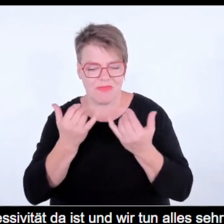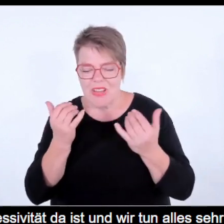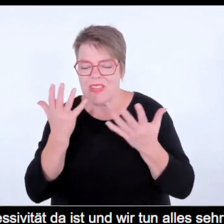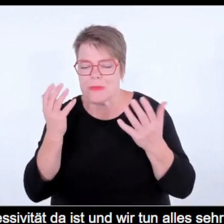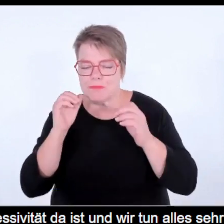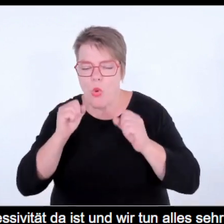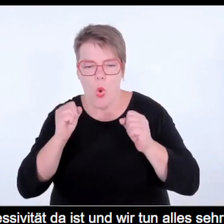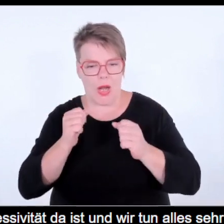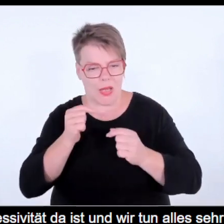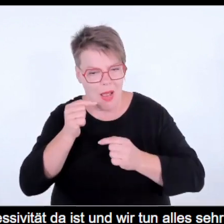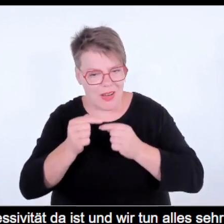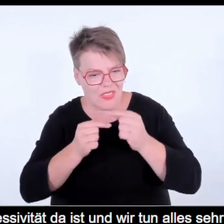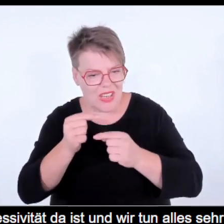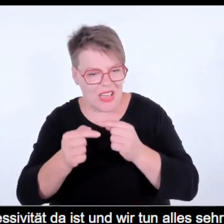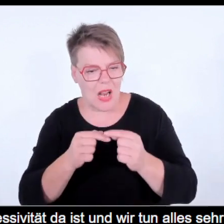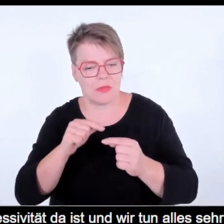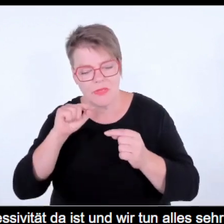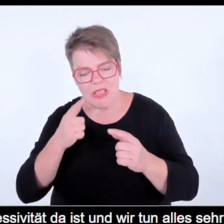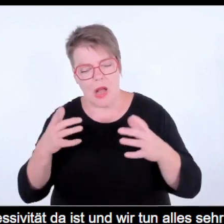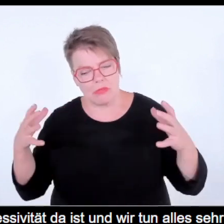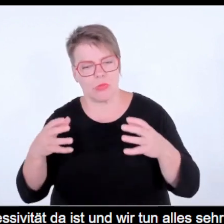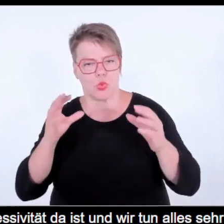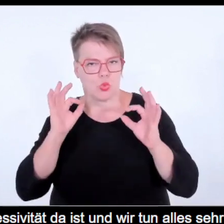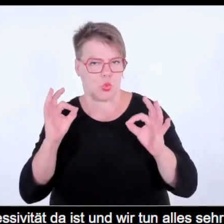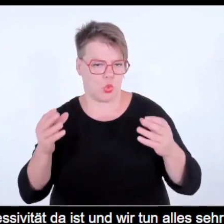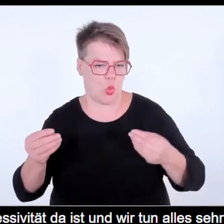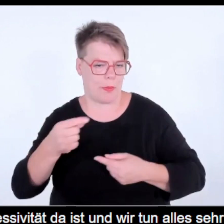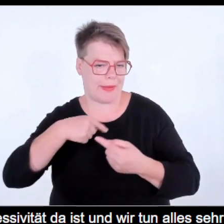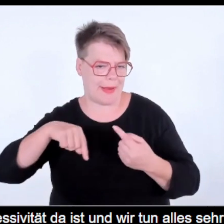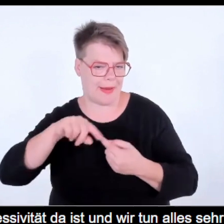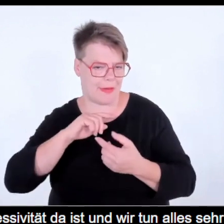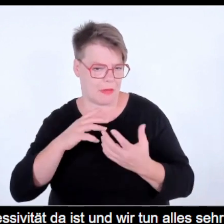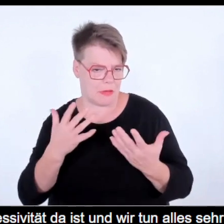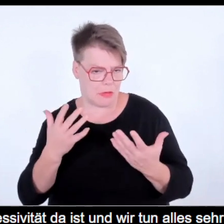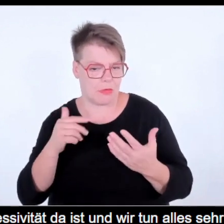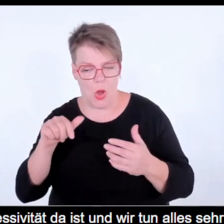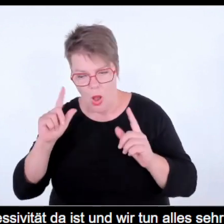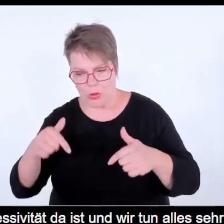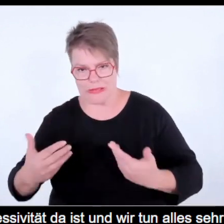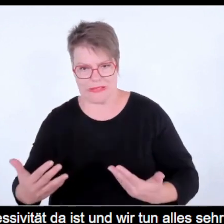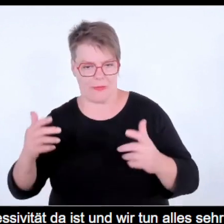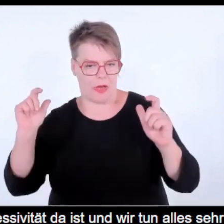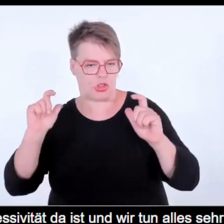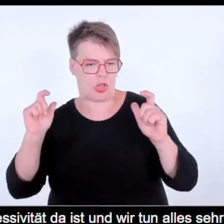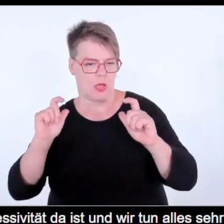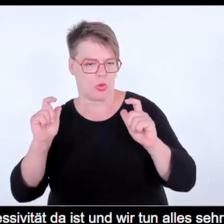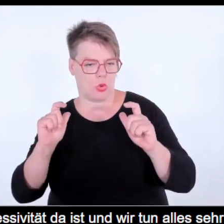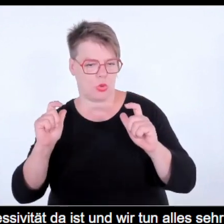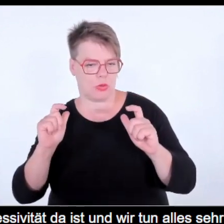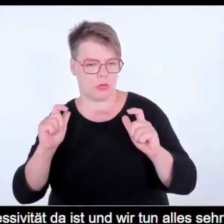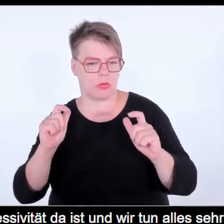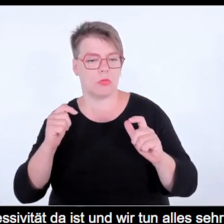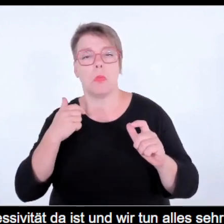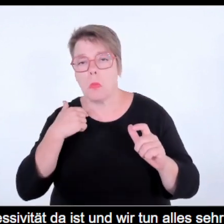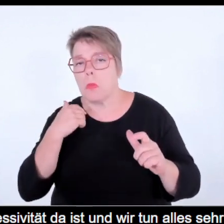haben, auch bei solchen Veranstaltungen, der sicherlich auch mal streitig sein kann, wo es auch entsprechende Rufe geben kann. Angesprochen worden ist auch